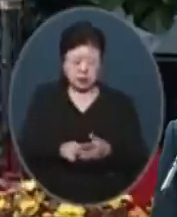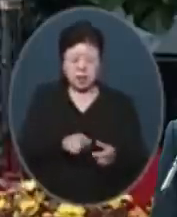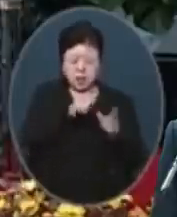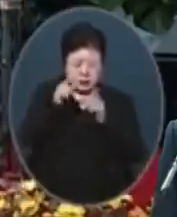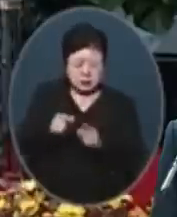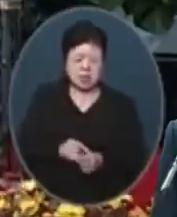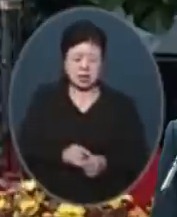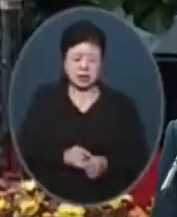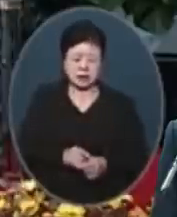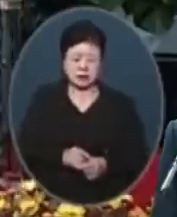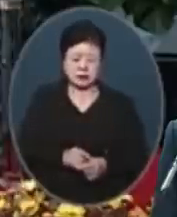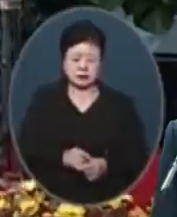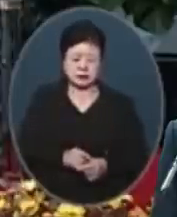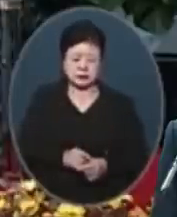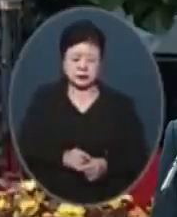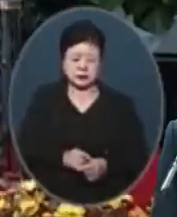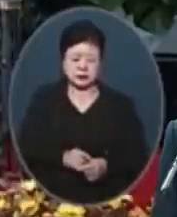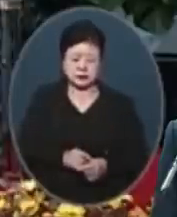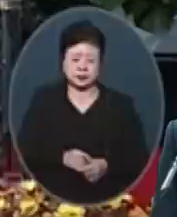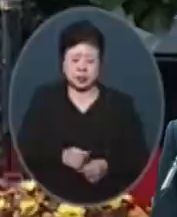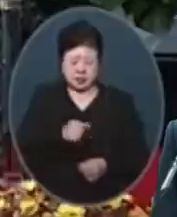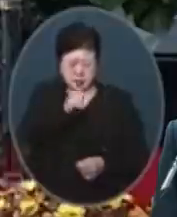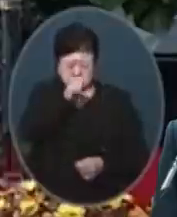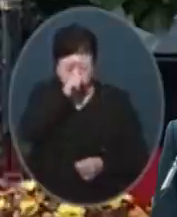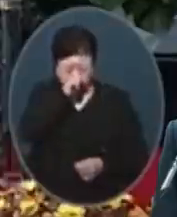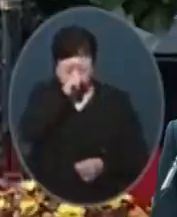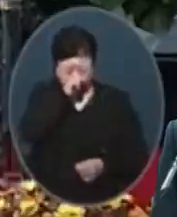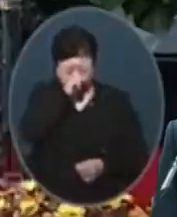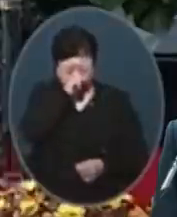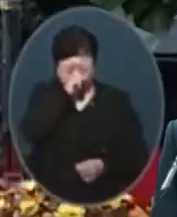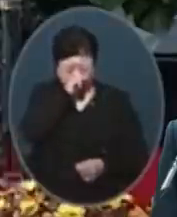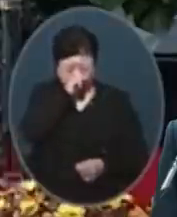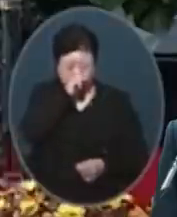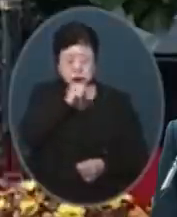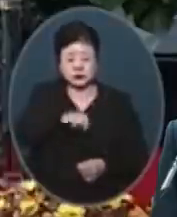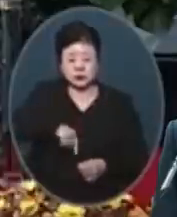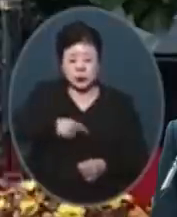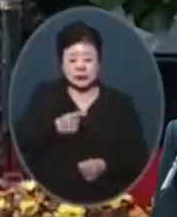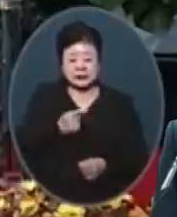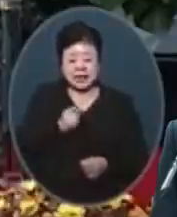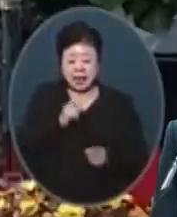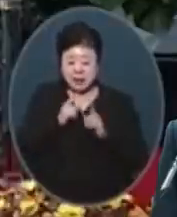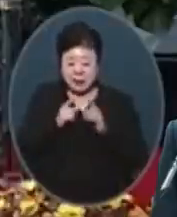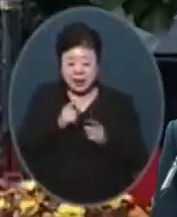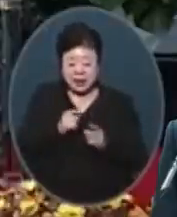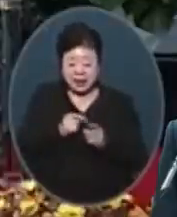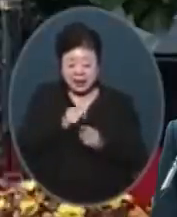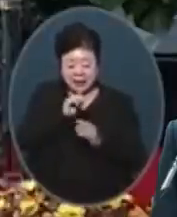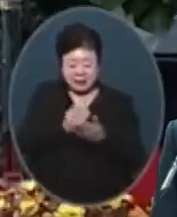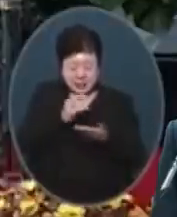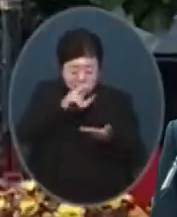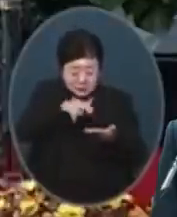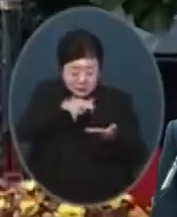삶을 건강하게 만드는 가진 좋은 셀프톡은 성경 말씀을